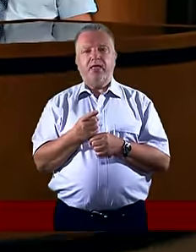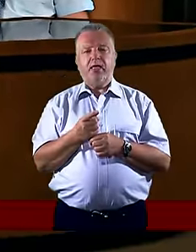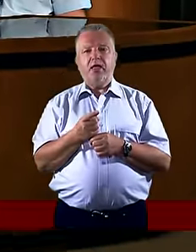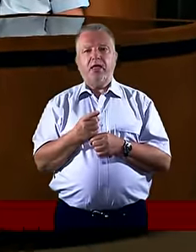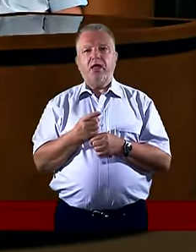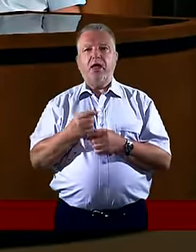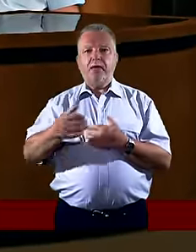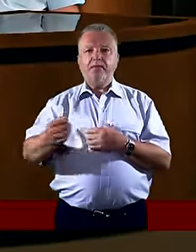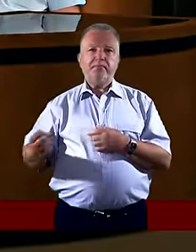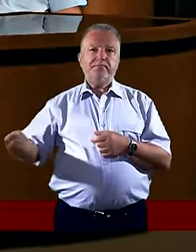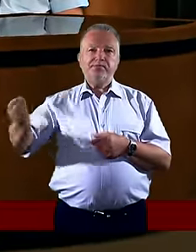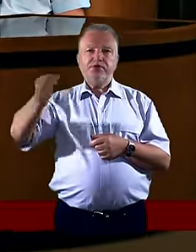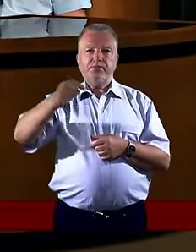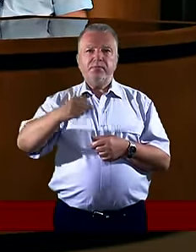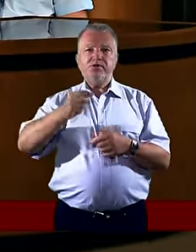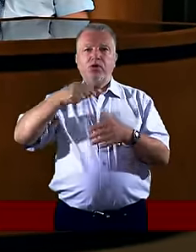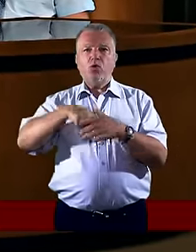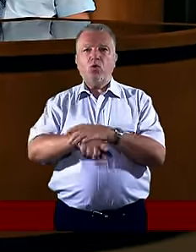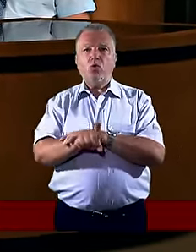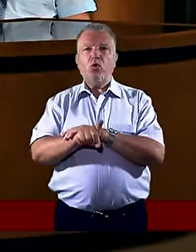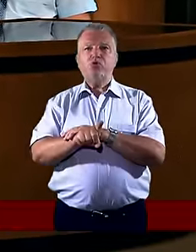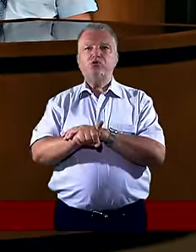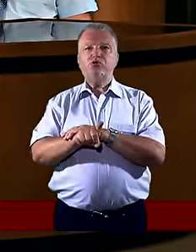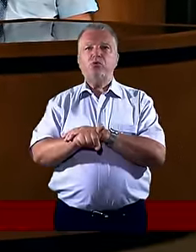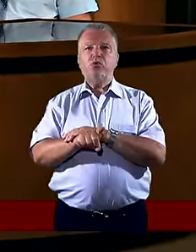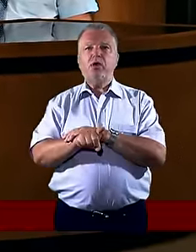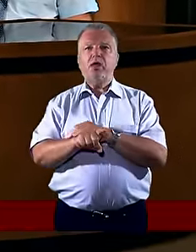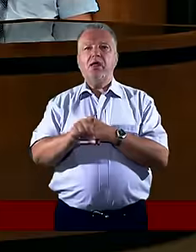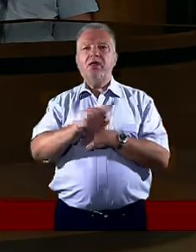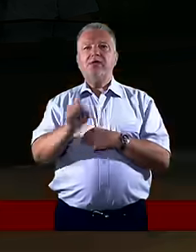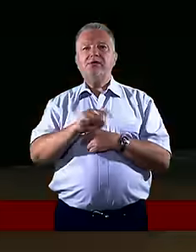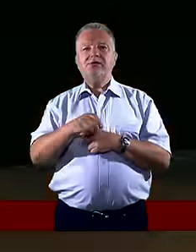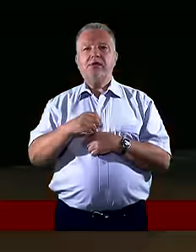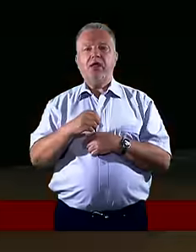że przybycie uchodźców z